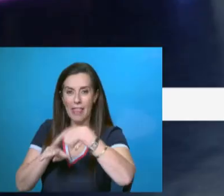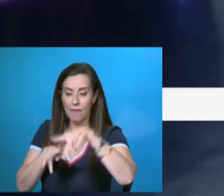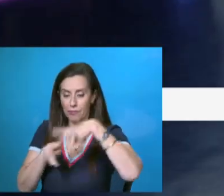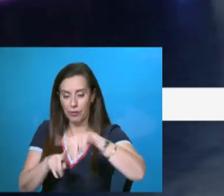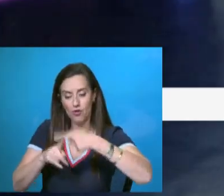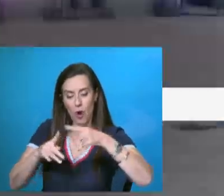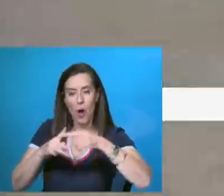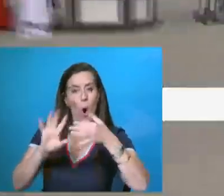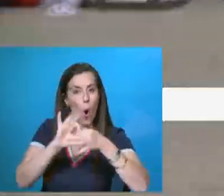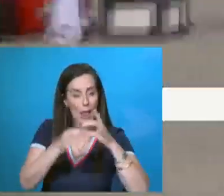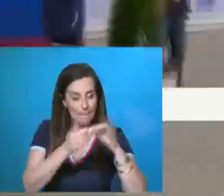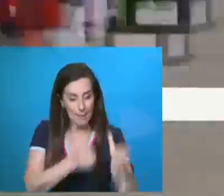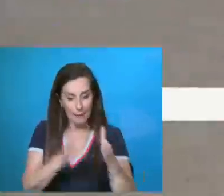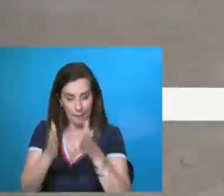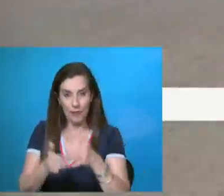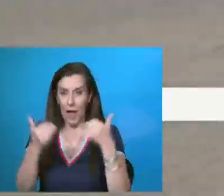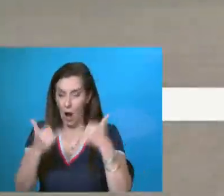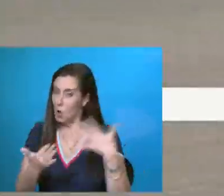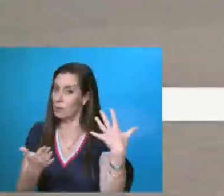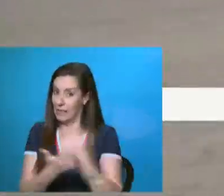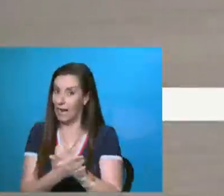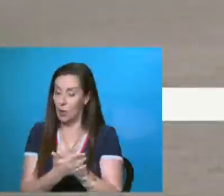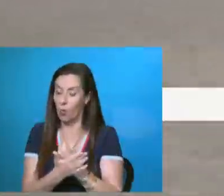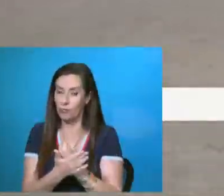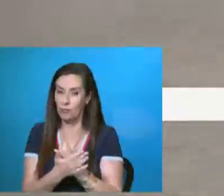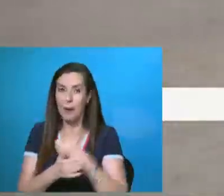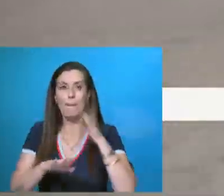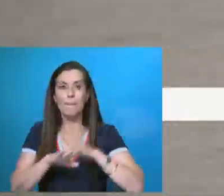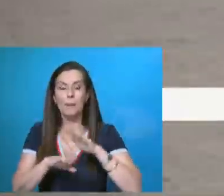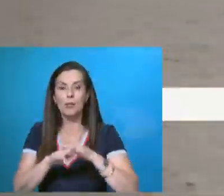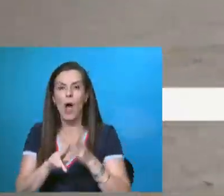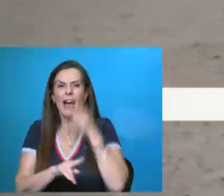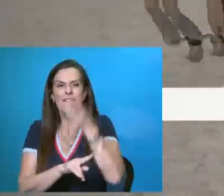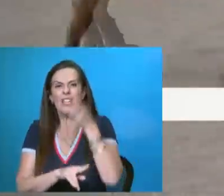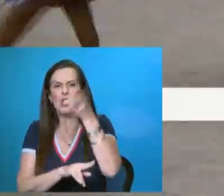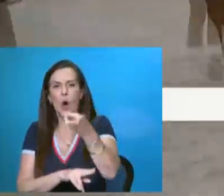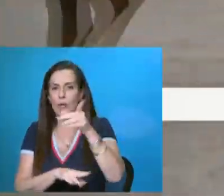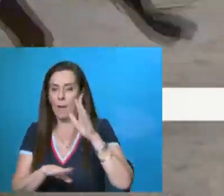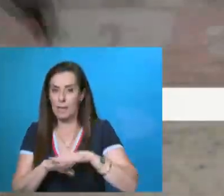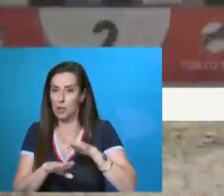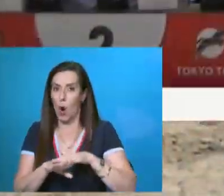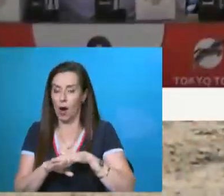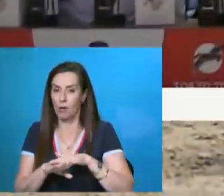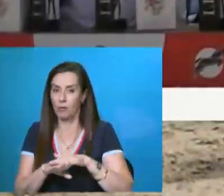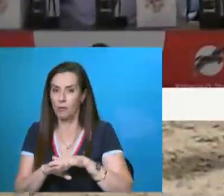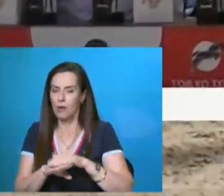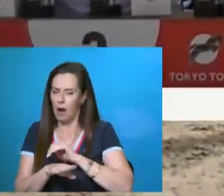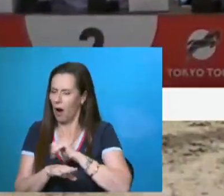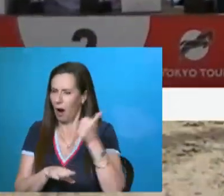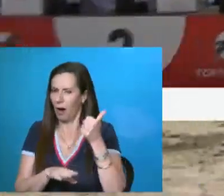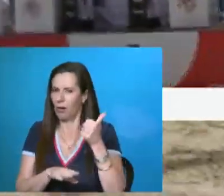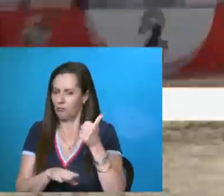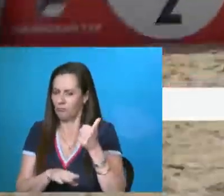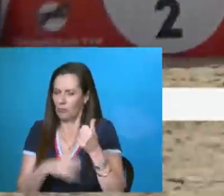אולימפיים. היום זכינו במקצוע הקפיצות, שהוא המקצוע הנחשב יותר, שקיים הרבה